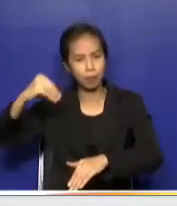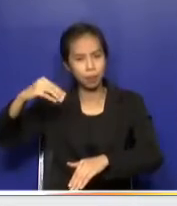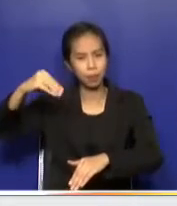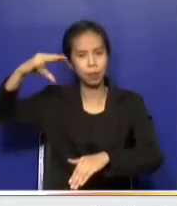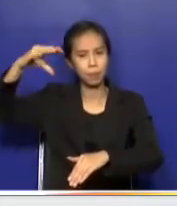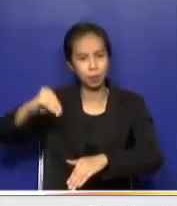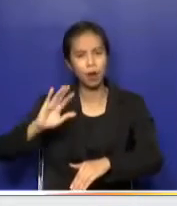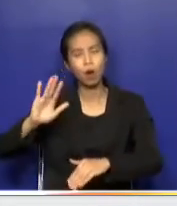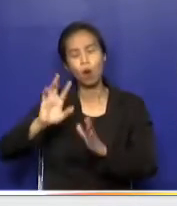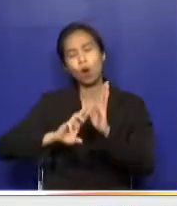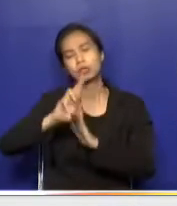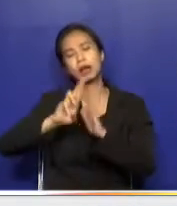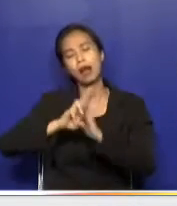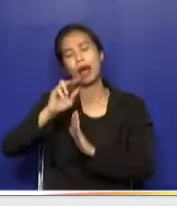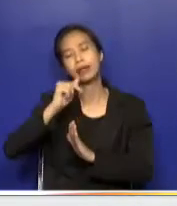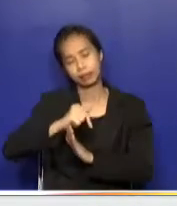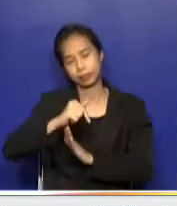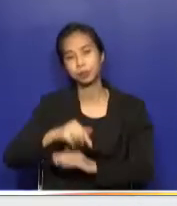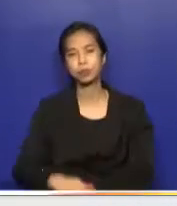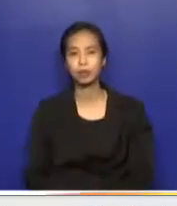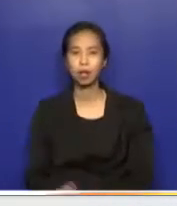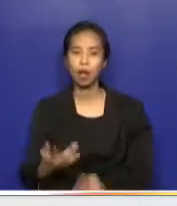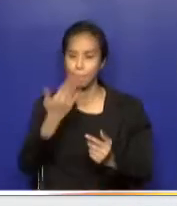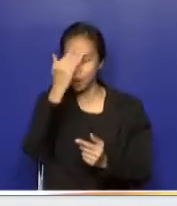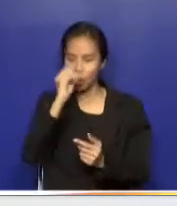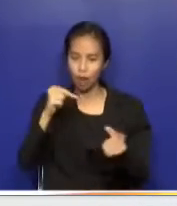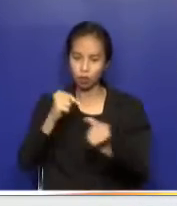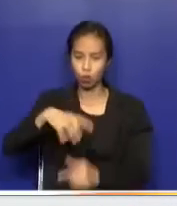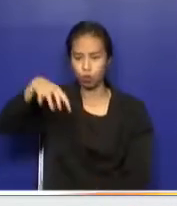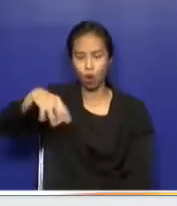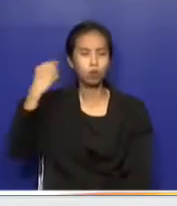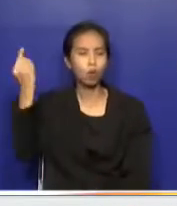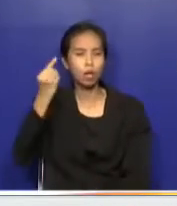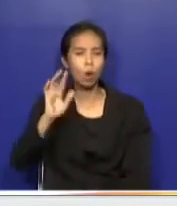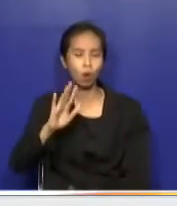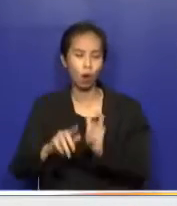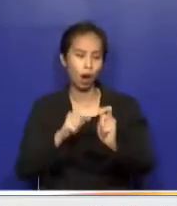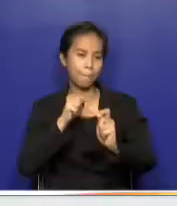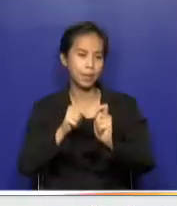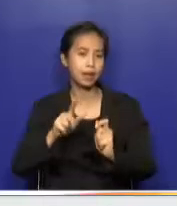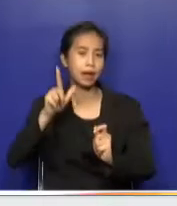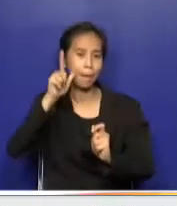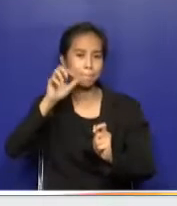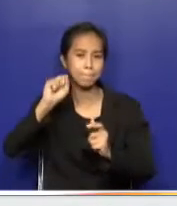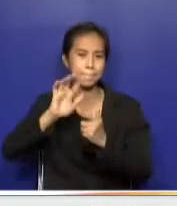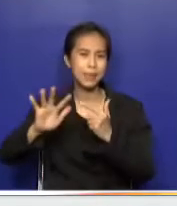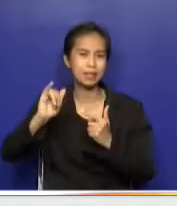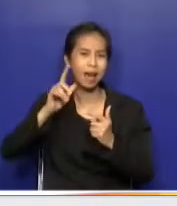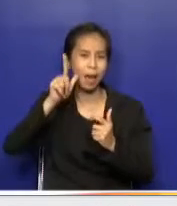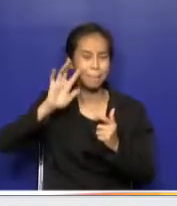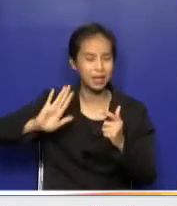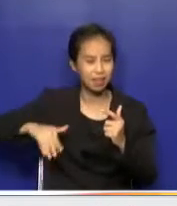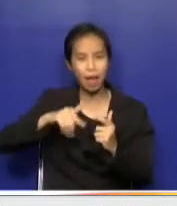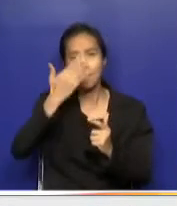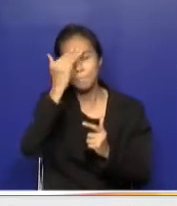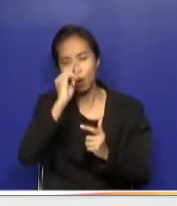แหล่งท่องเที่ยวใหม่ของจังหวัดเชียงรายครับเป็นแหล่งท่องเที่ยวสำคัญของอำเภอแม่สายไฟตกทุกวันครับท่านประธานเนื่องจากมี